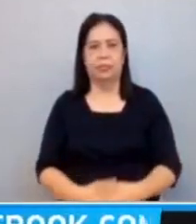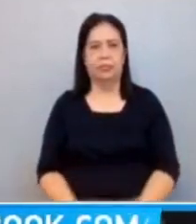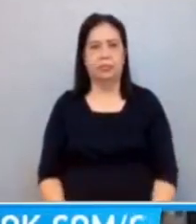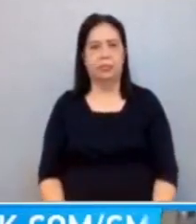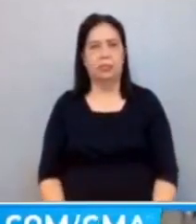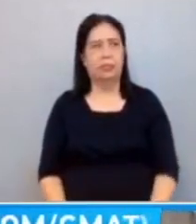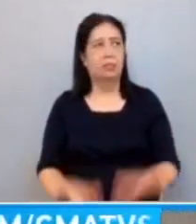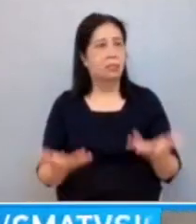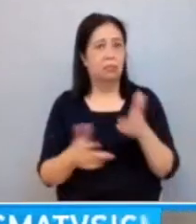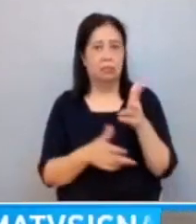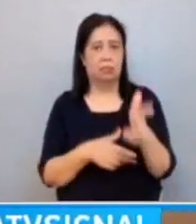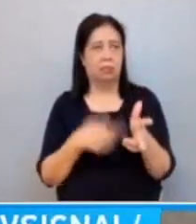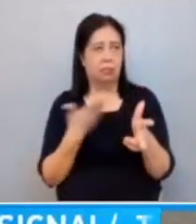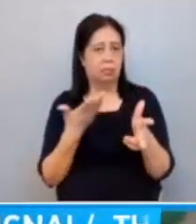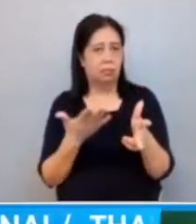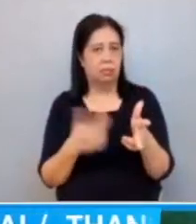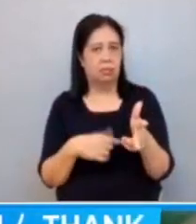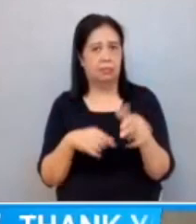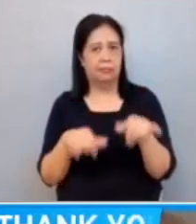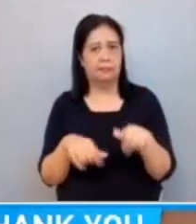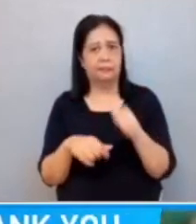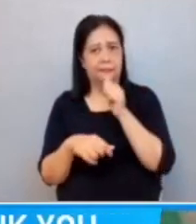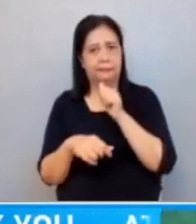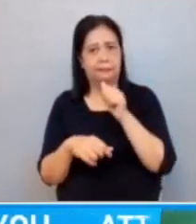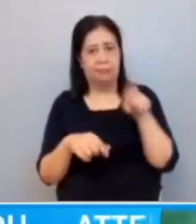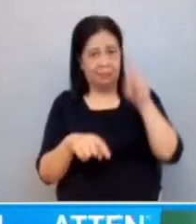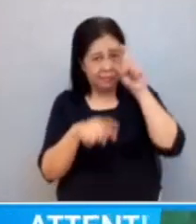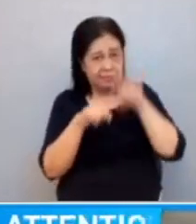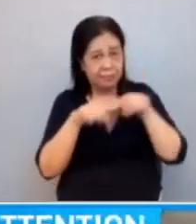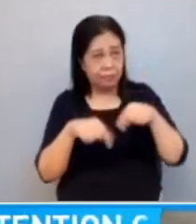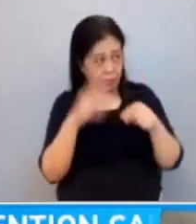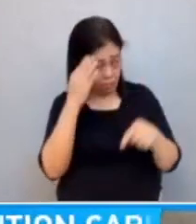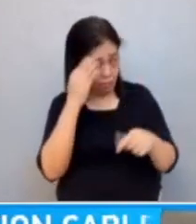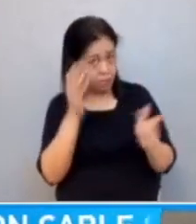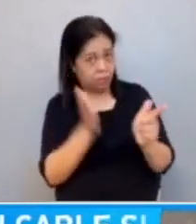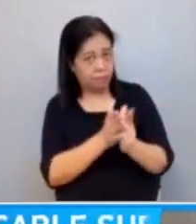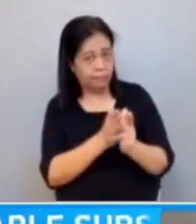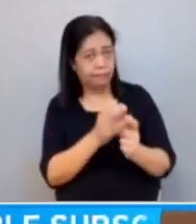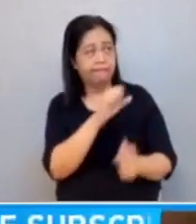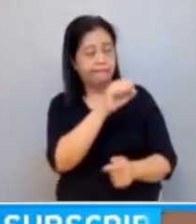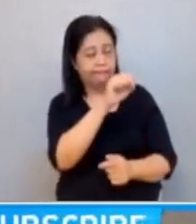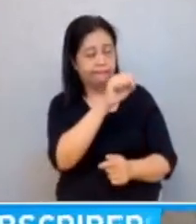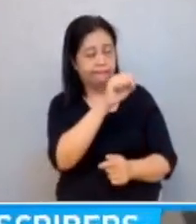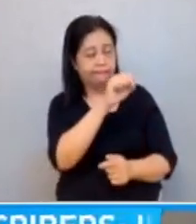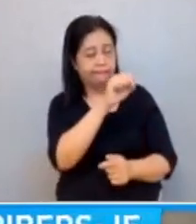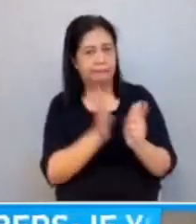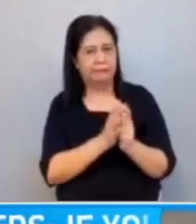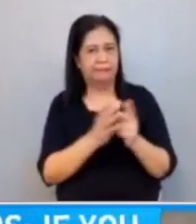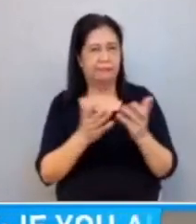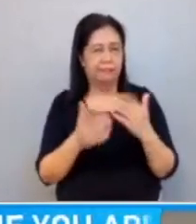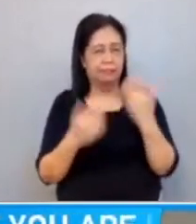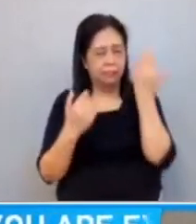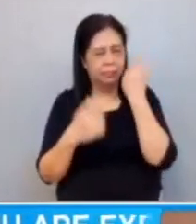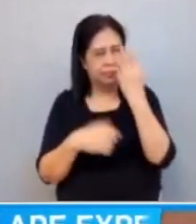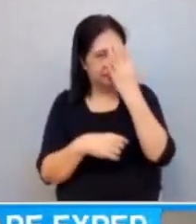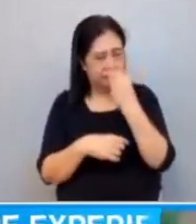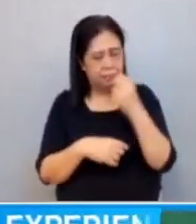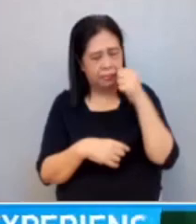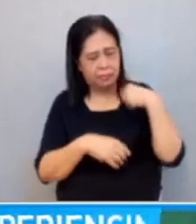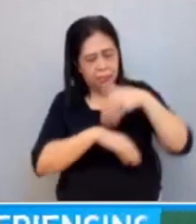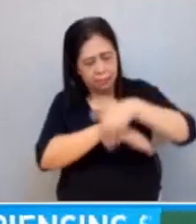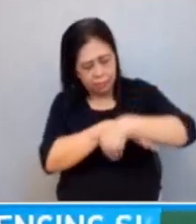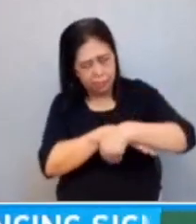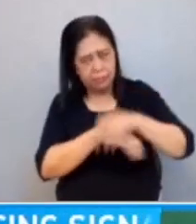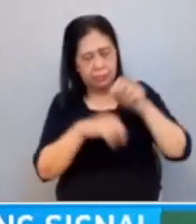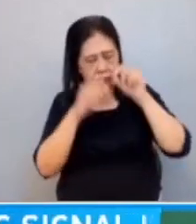mapag-parkingan eh. Dito po kami nakatira eh. Pero alam niyo bawal? Opo. Medyo napuyat lang po kasi gabi kaya tinanghali